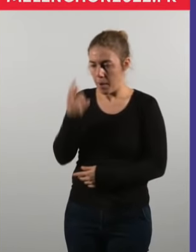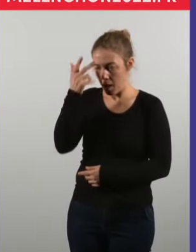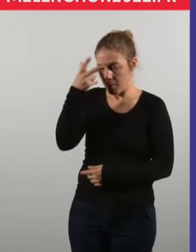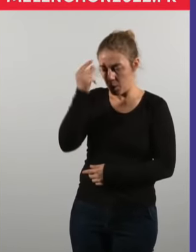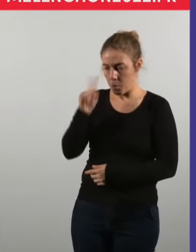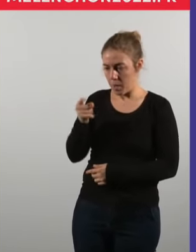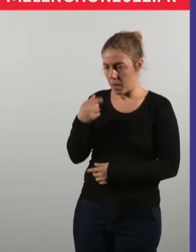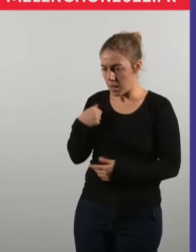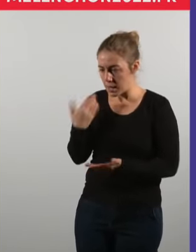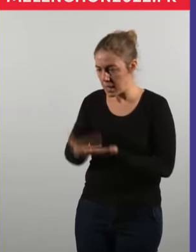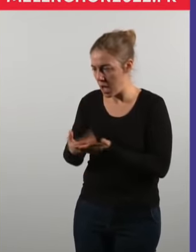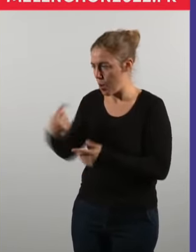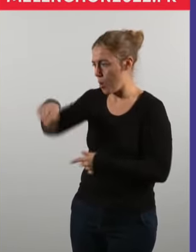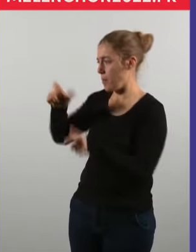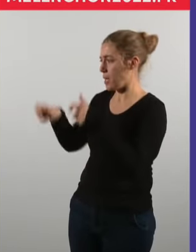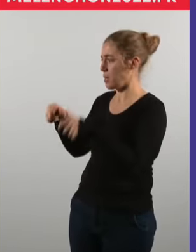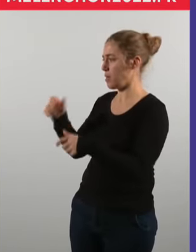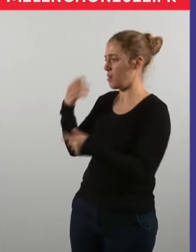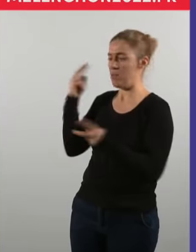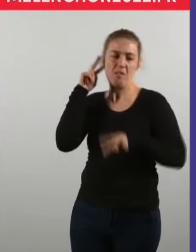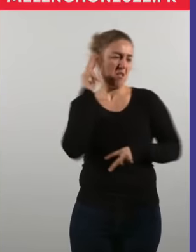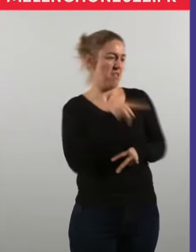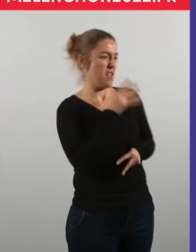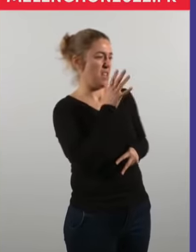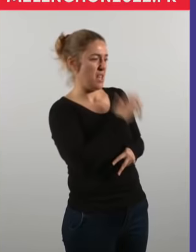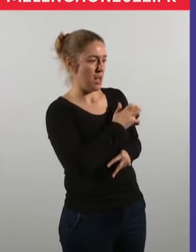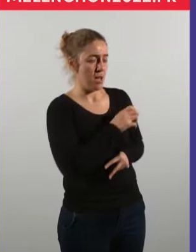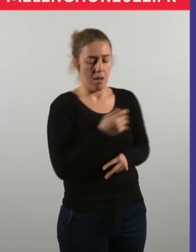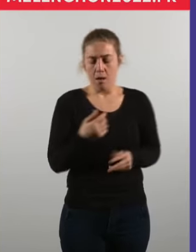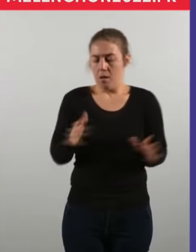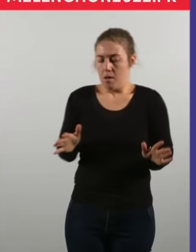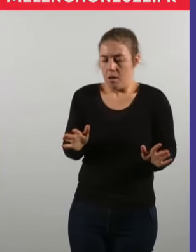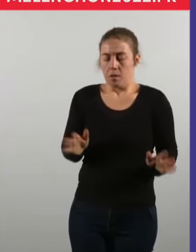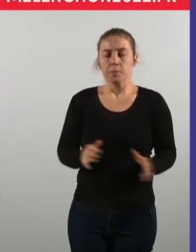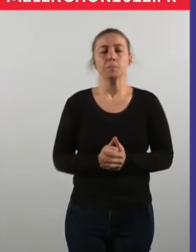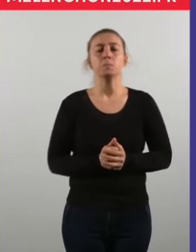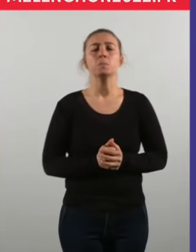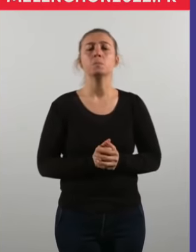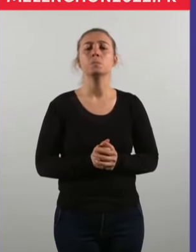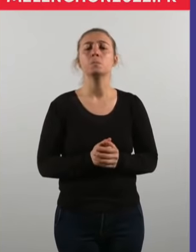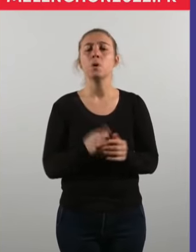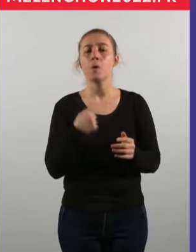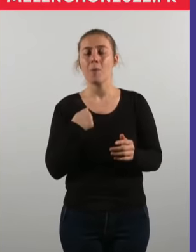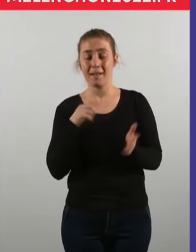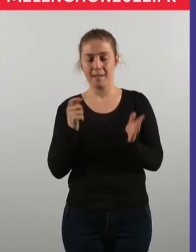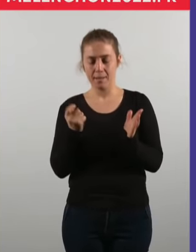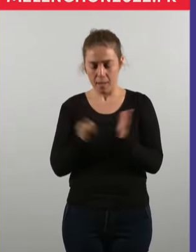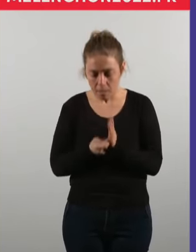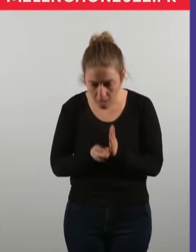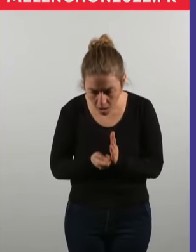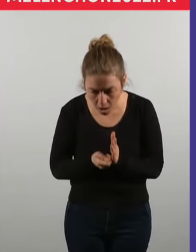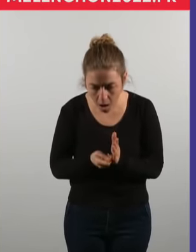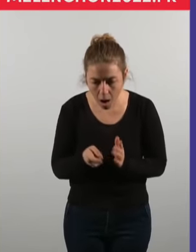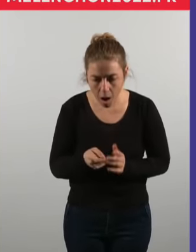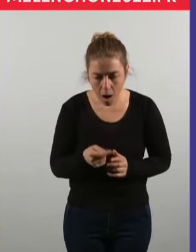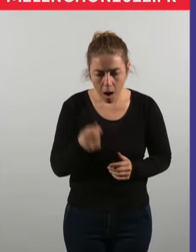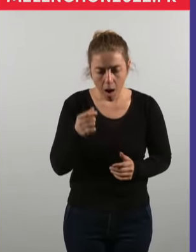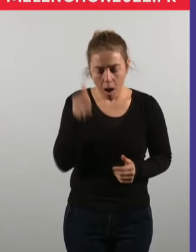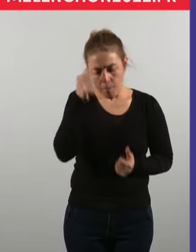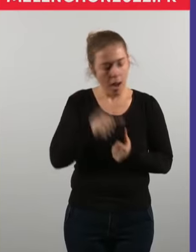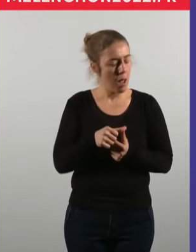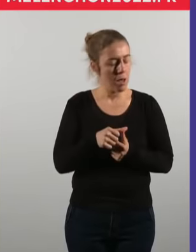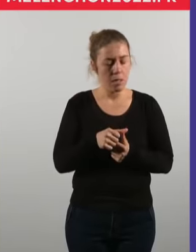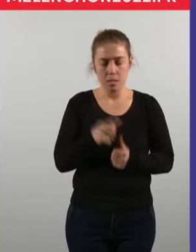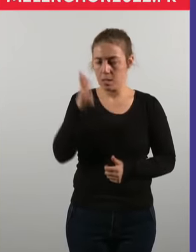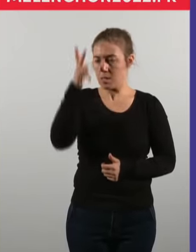fourni à celle-ci un motif de m'humilier secrètement. Je me suis jurée certainement à ce moment-là de ne plus recommencer, de faire